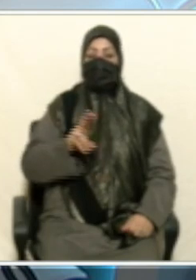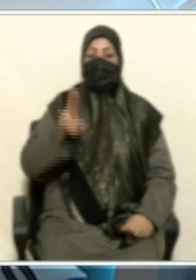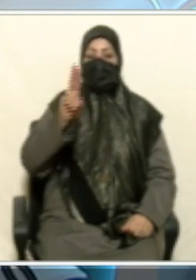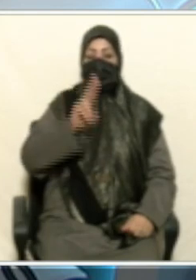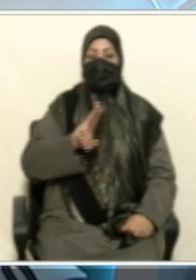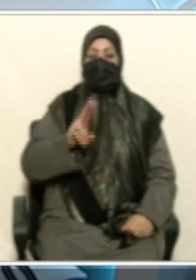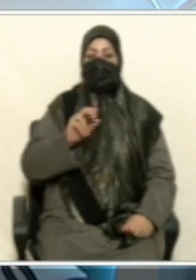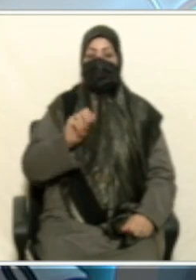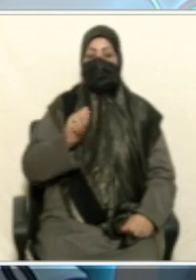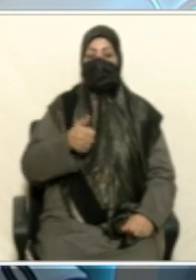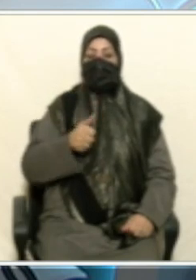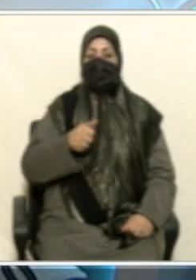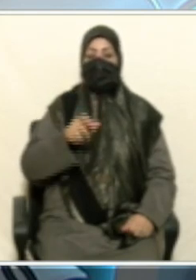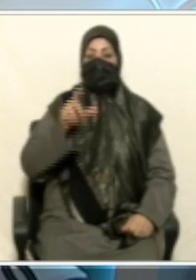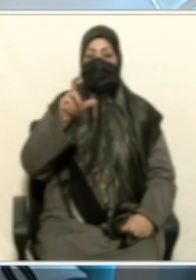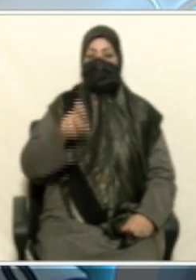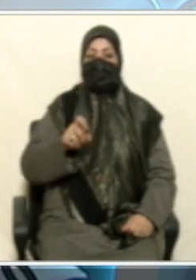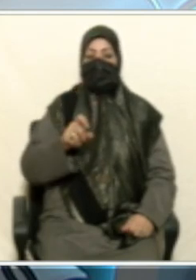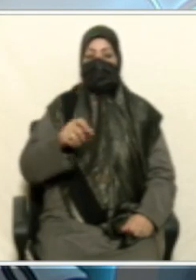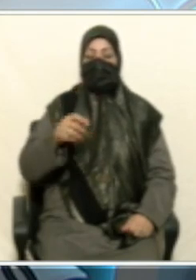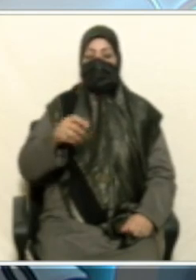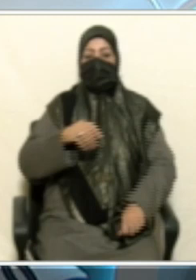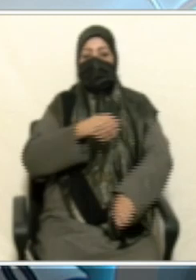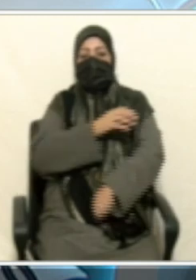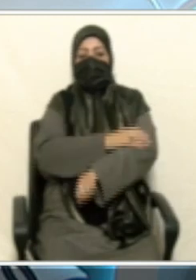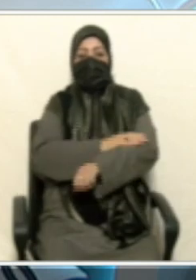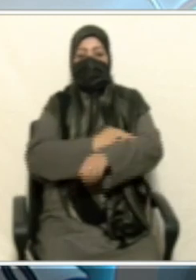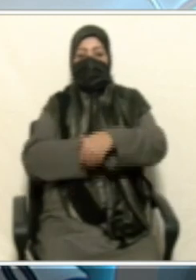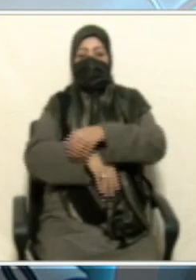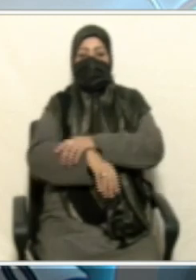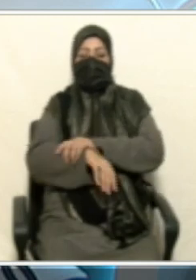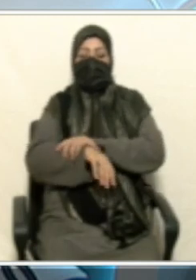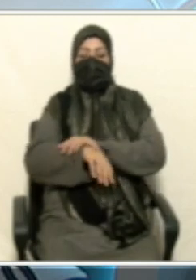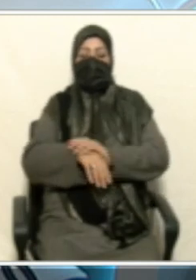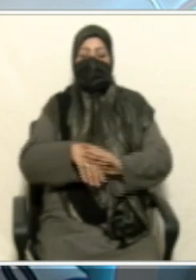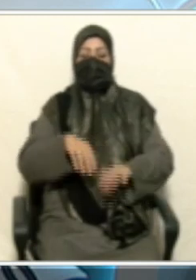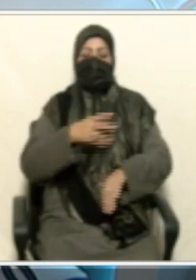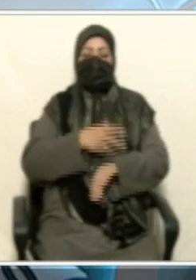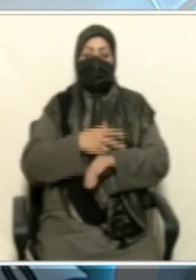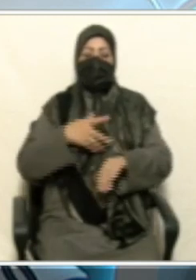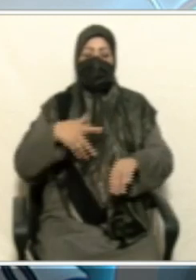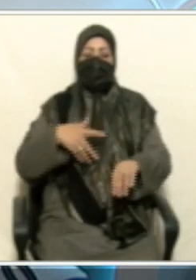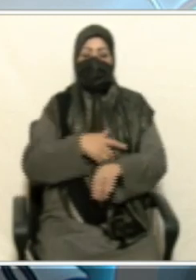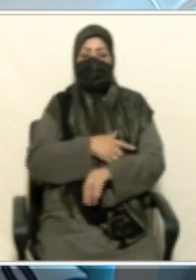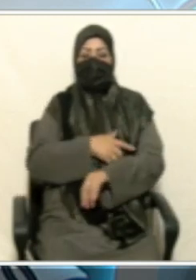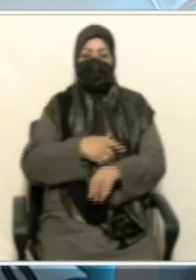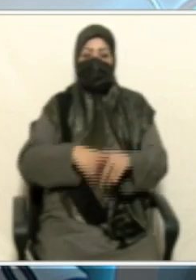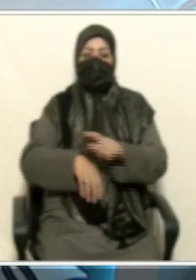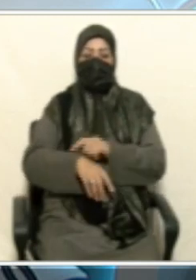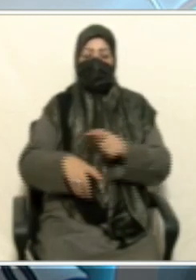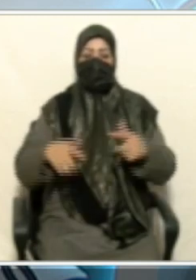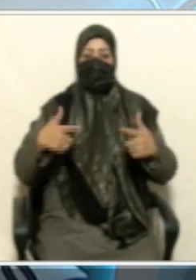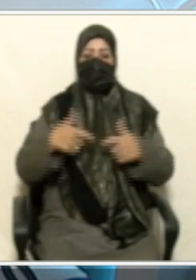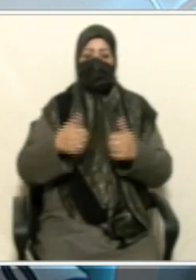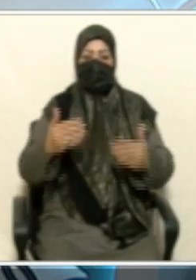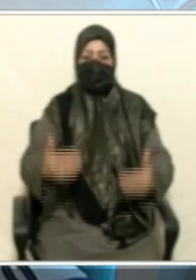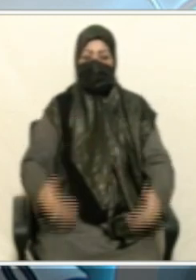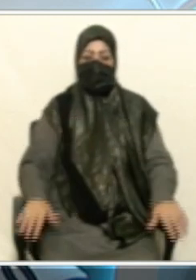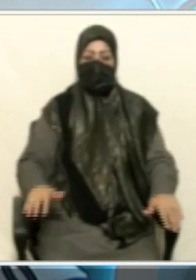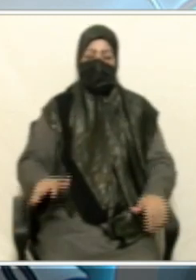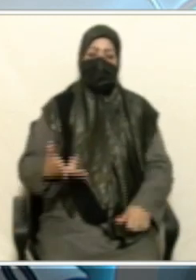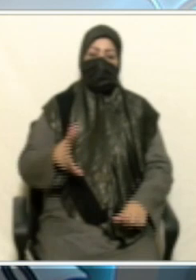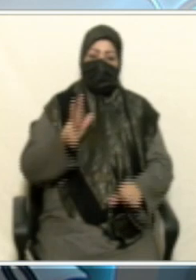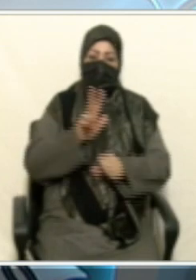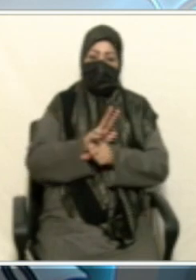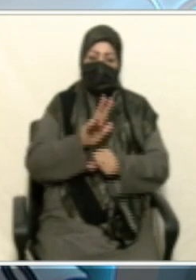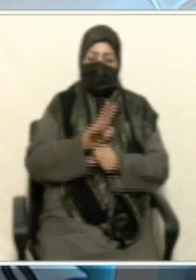نتيجه مرض او حادث سير او نتيجة الحروب يا شيخ. ايه كذلك الأجنة اللي